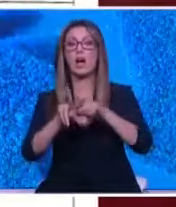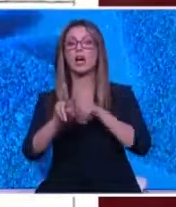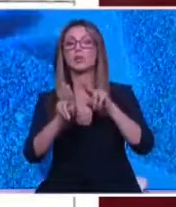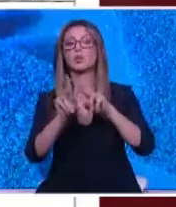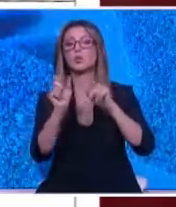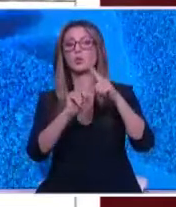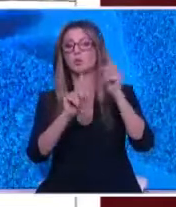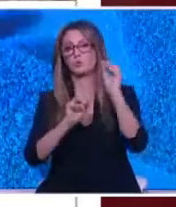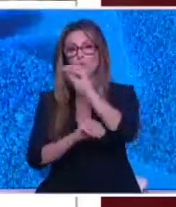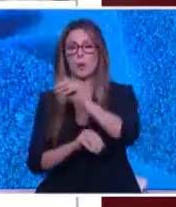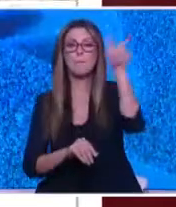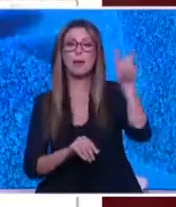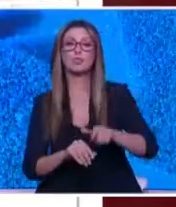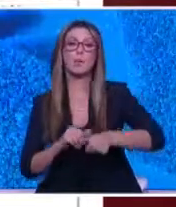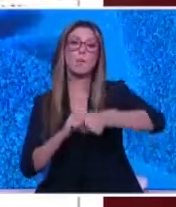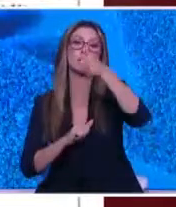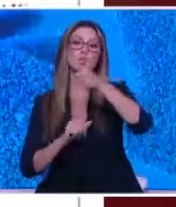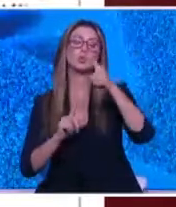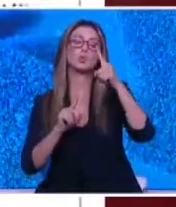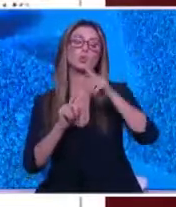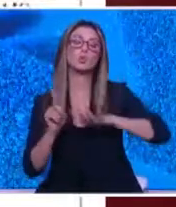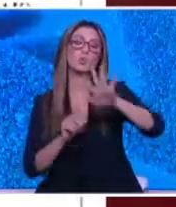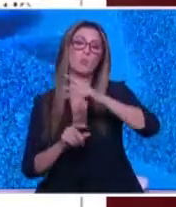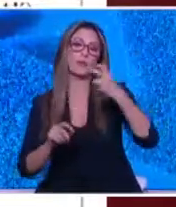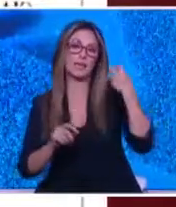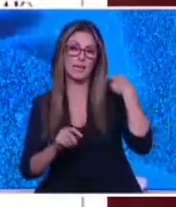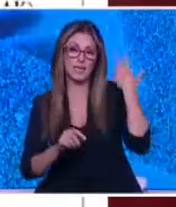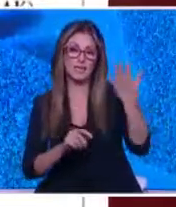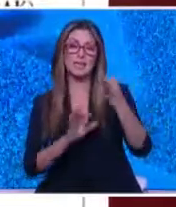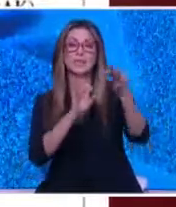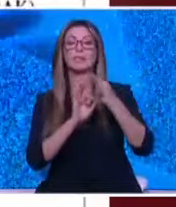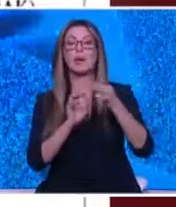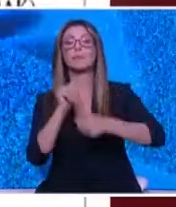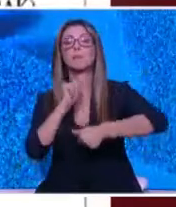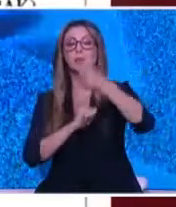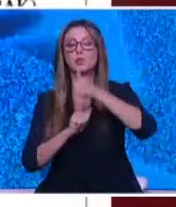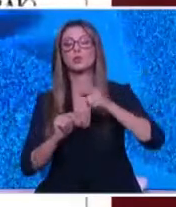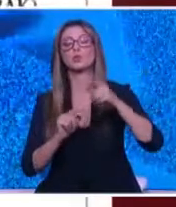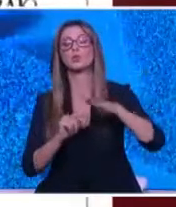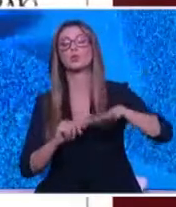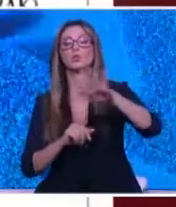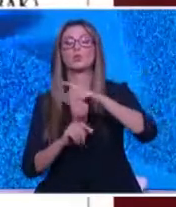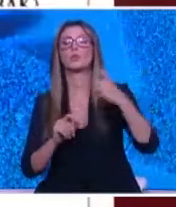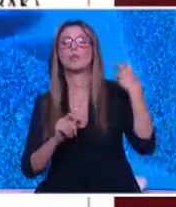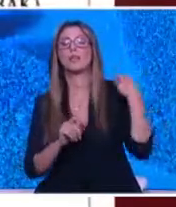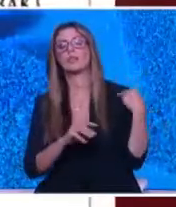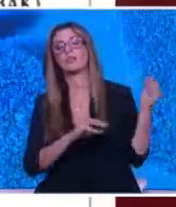atandı. Personel Başkanlığı'na Tümgeneral Ünsal Bulut, İstihbarat Başkanlığı'na Tümgeneral Ahmet Kavukçu